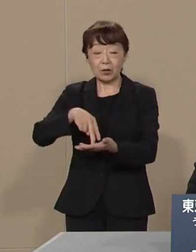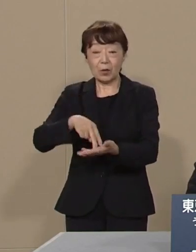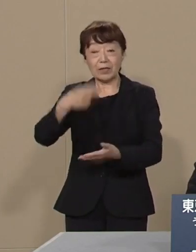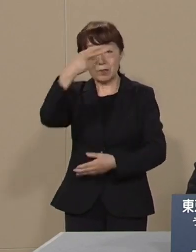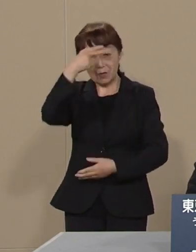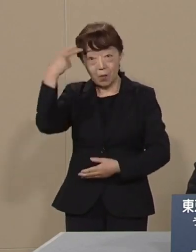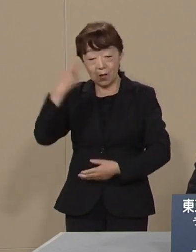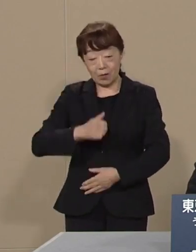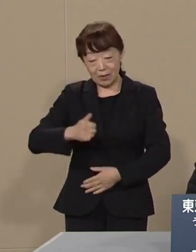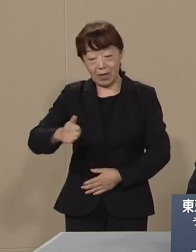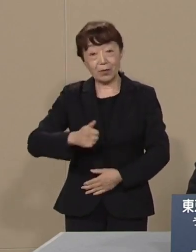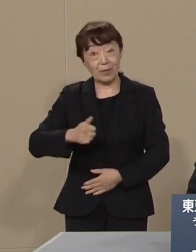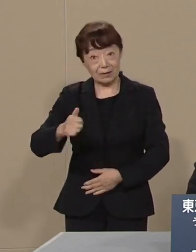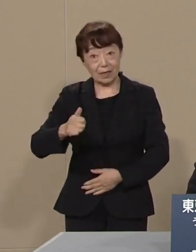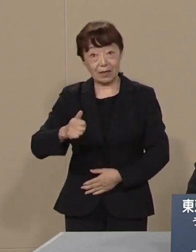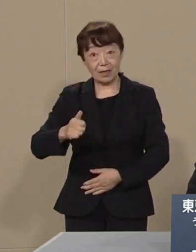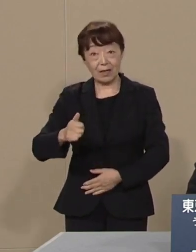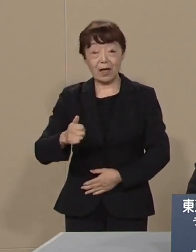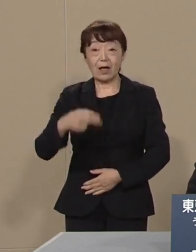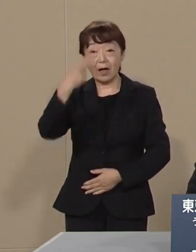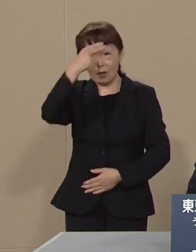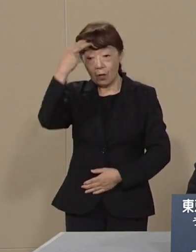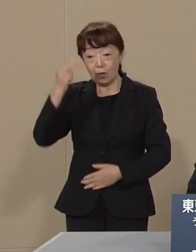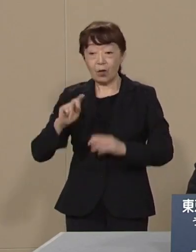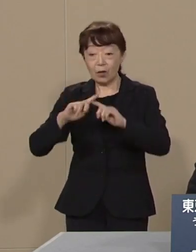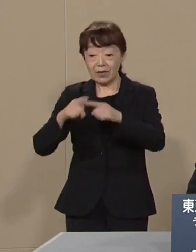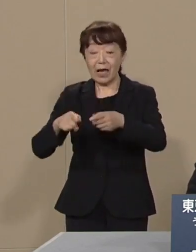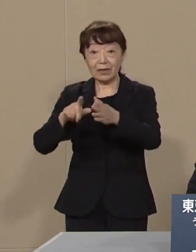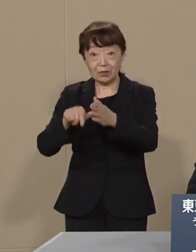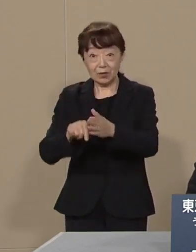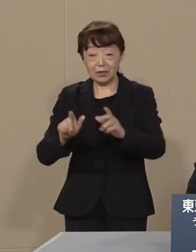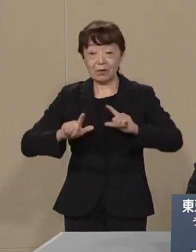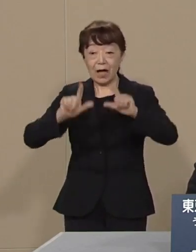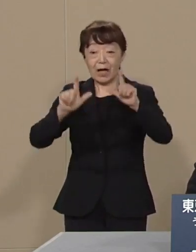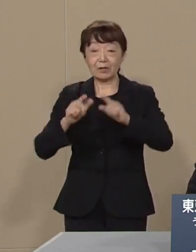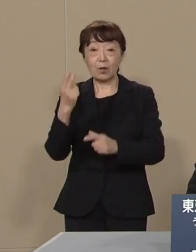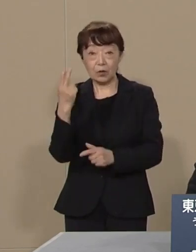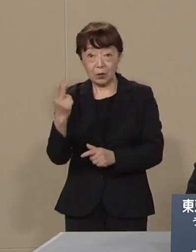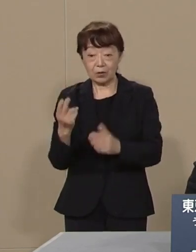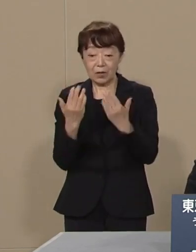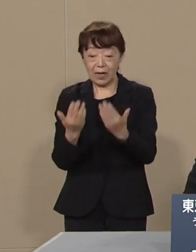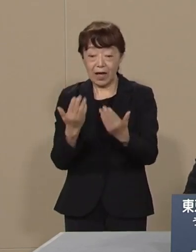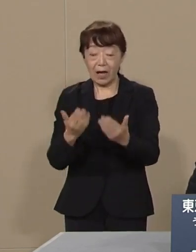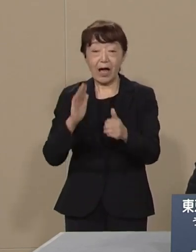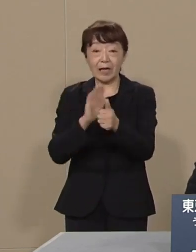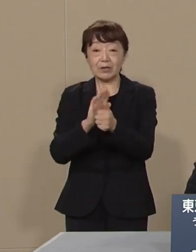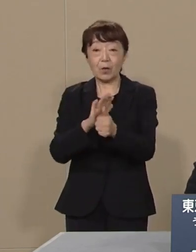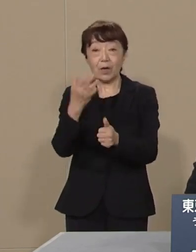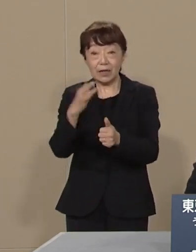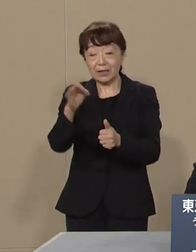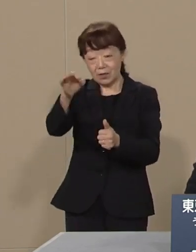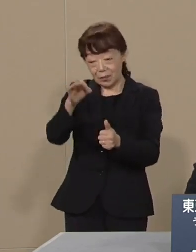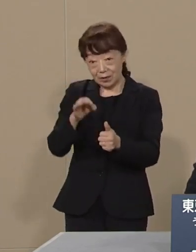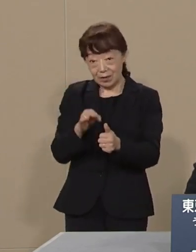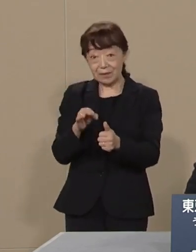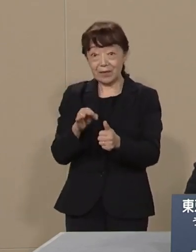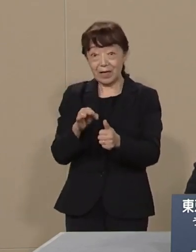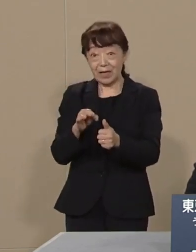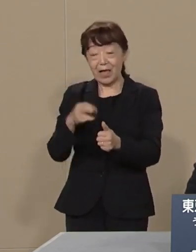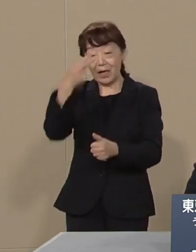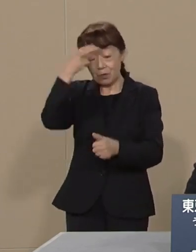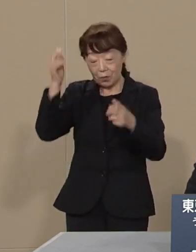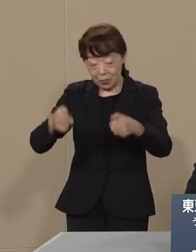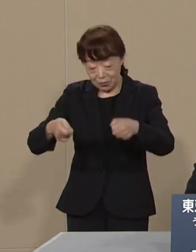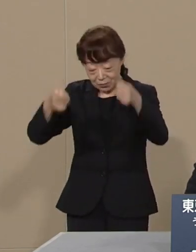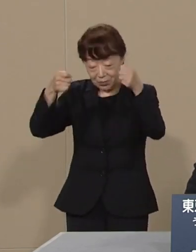都立高校に行くにあたってはとの奨学金をいただきましたその他の奨学金を受け高校を卒業し